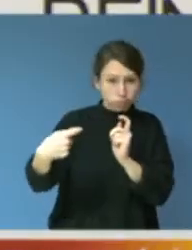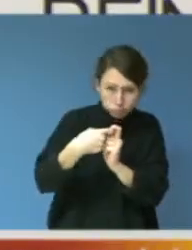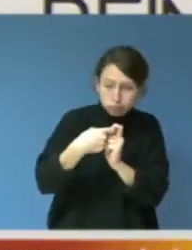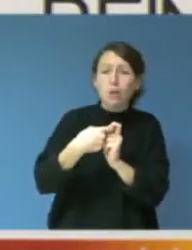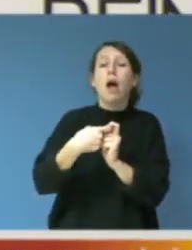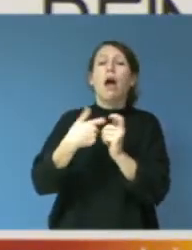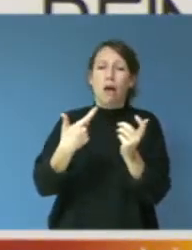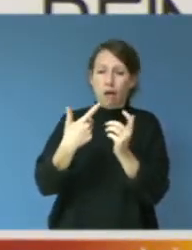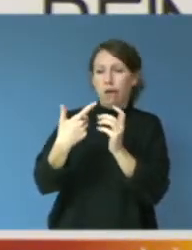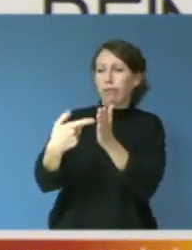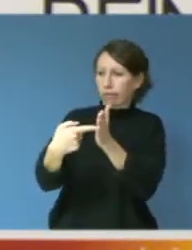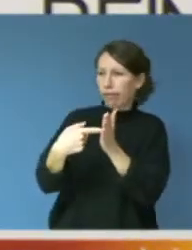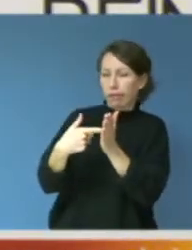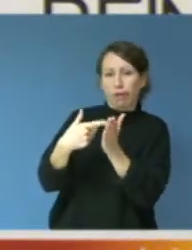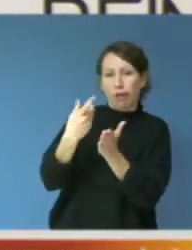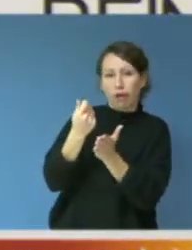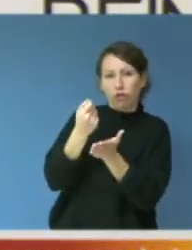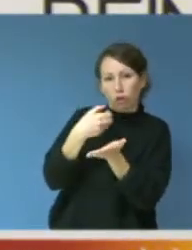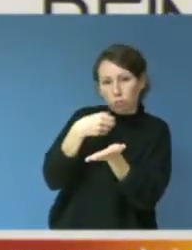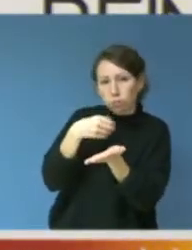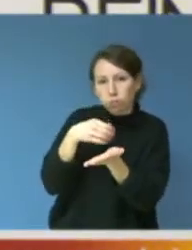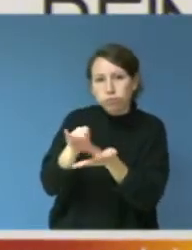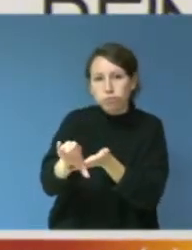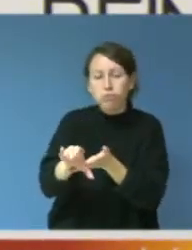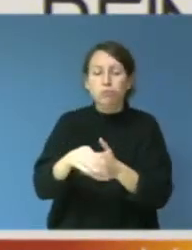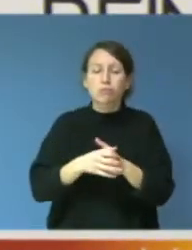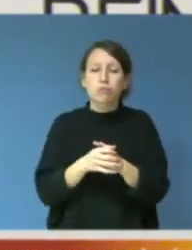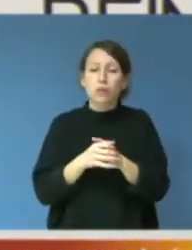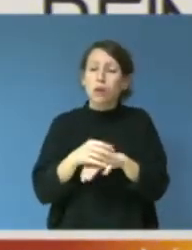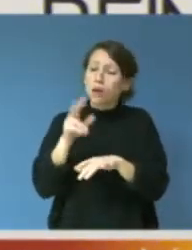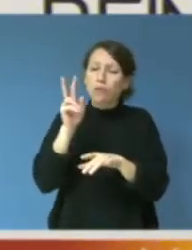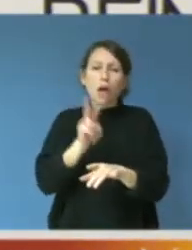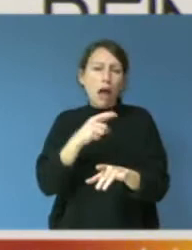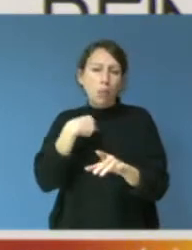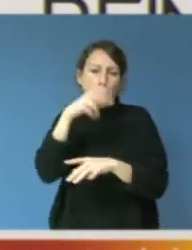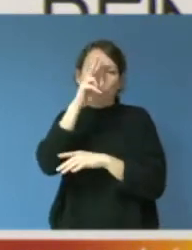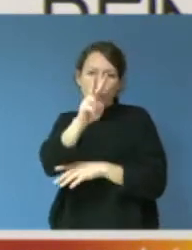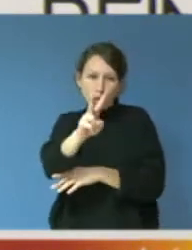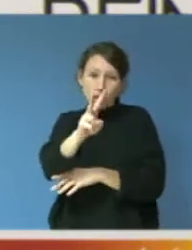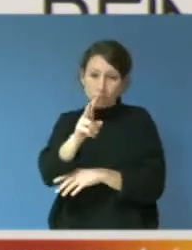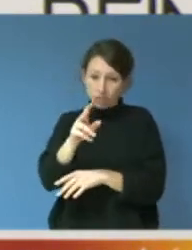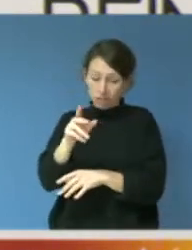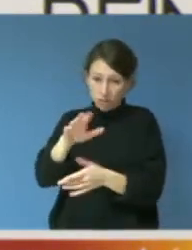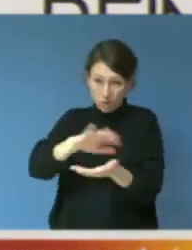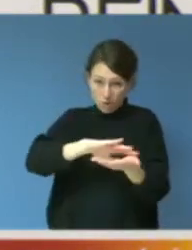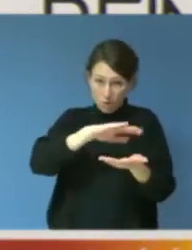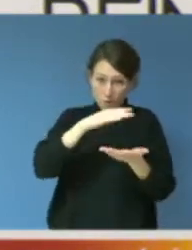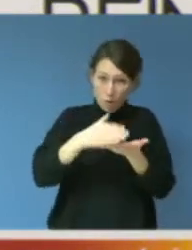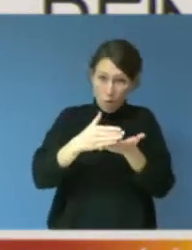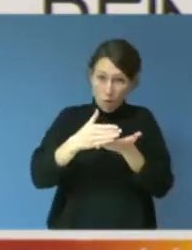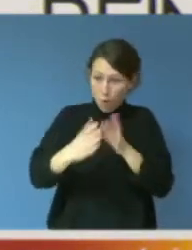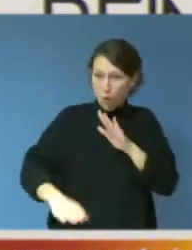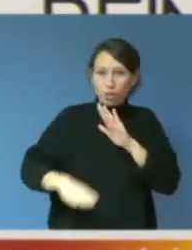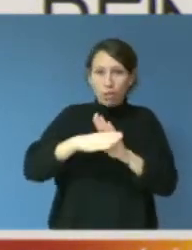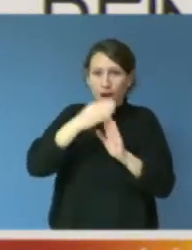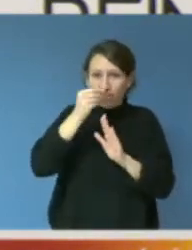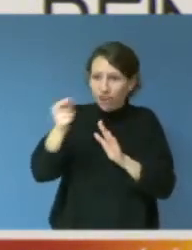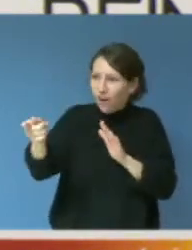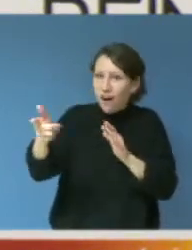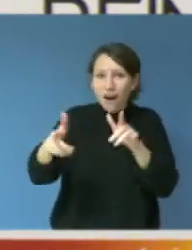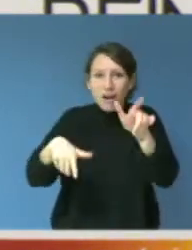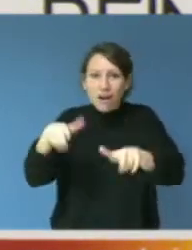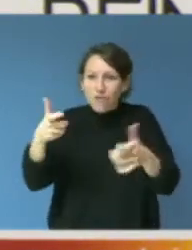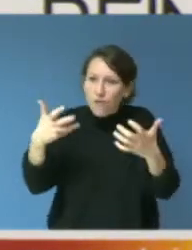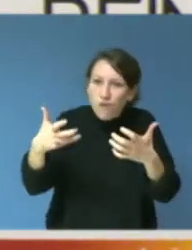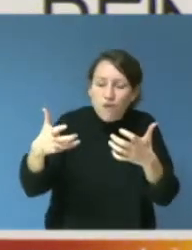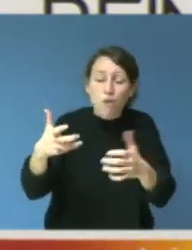fait honnête et transparente avec vous, ce fonds n'a pas rencontré le succès qu'on aurait pu imaginer. L'idée de ce fonds